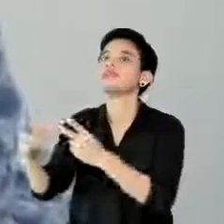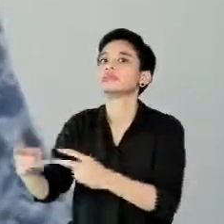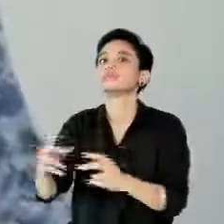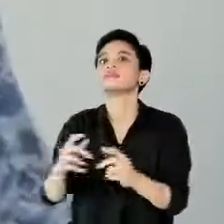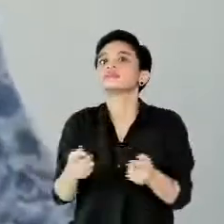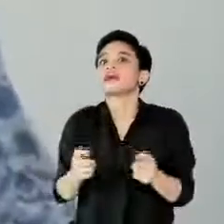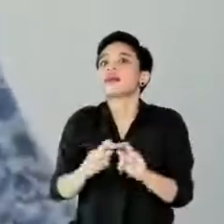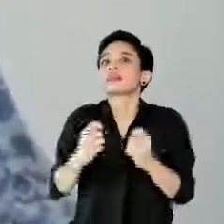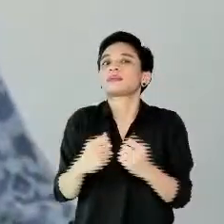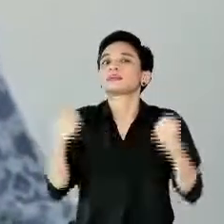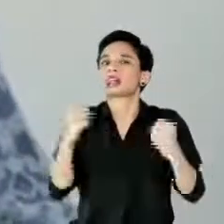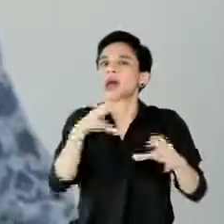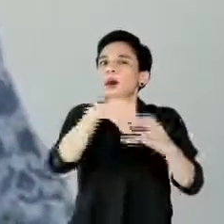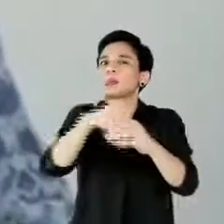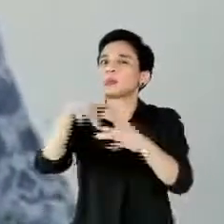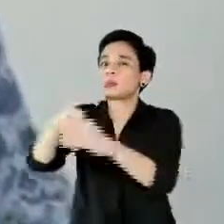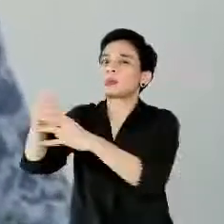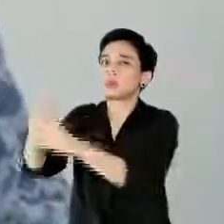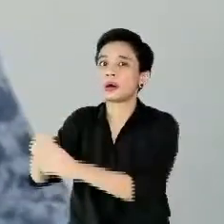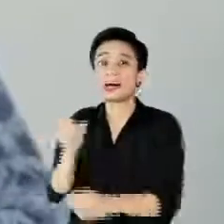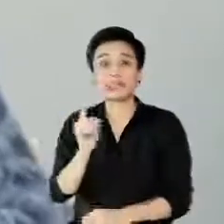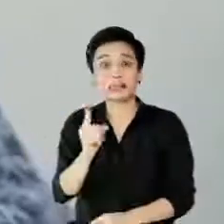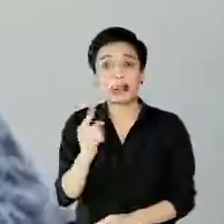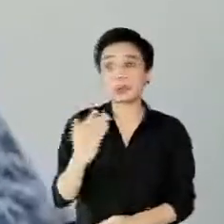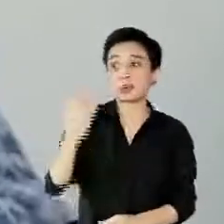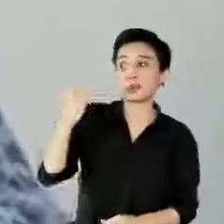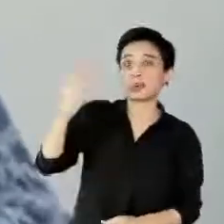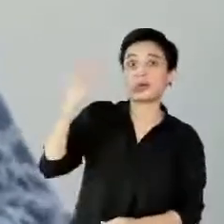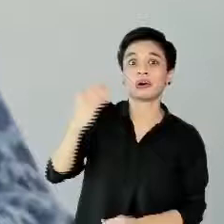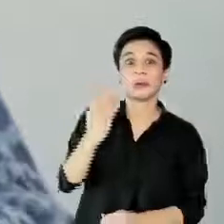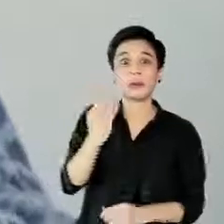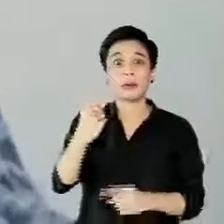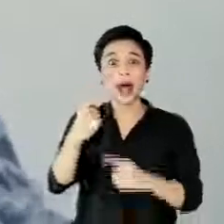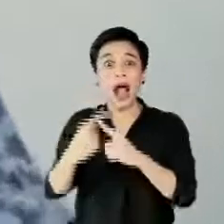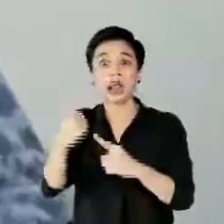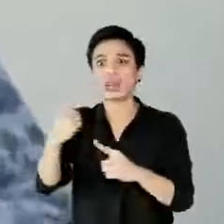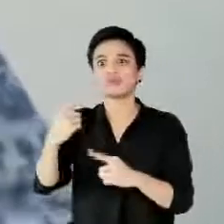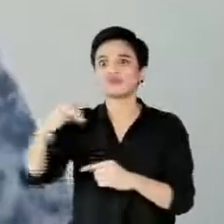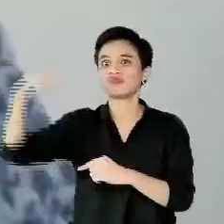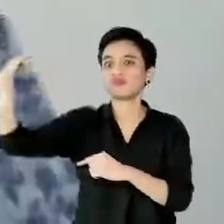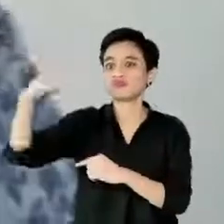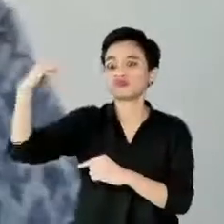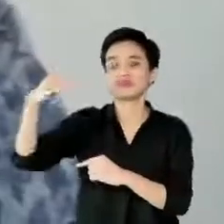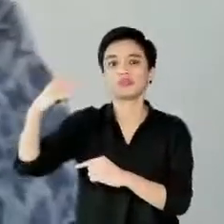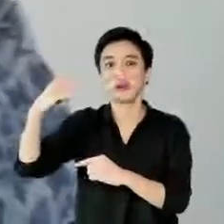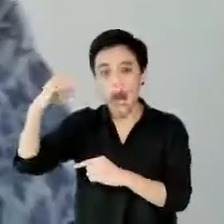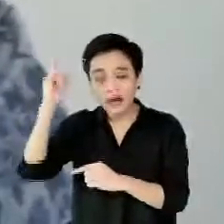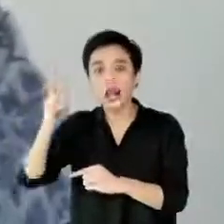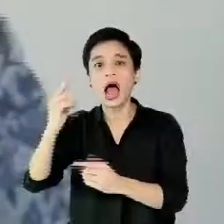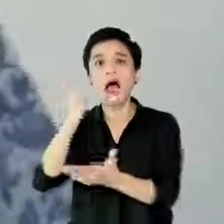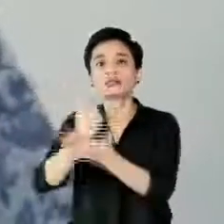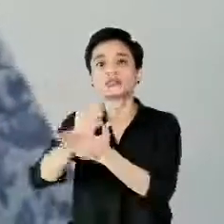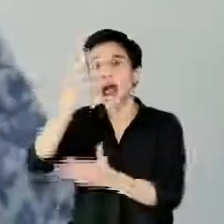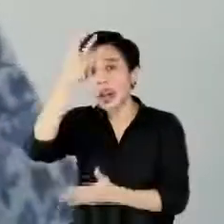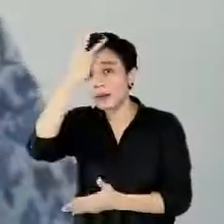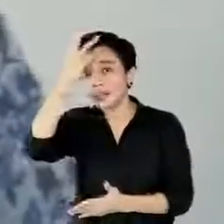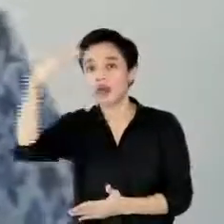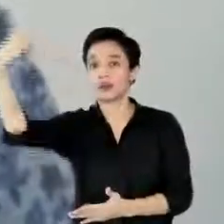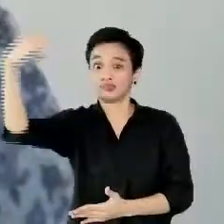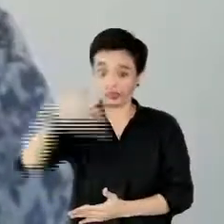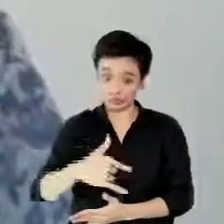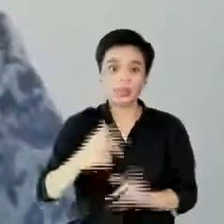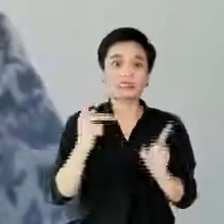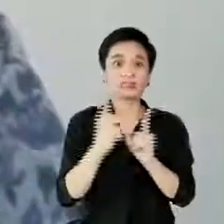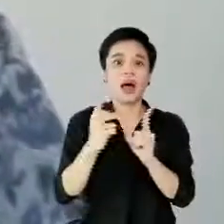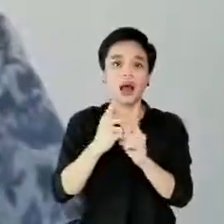reparasi setelah terjadi beberapa kali dulu penumpang yg lolos pesawat tadi dari Kalimantan ke Semarang